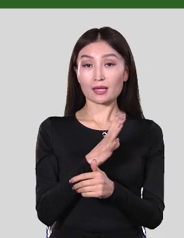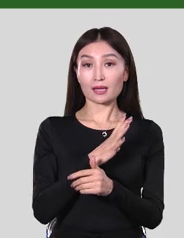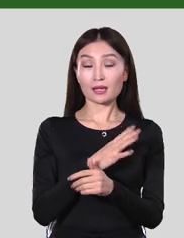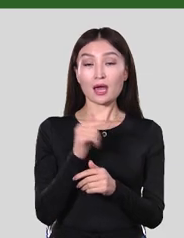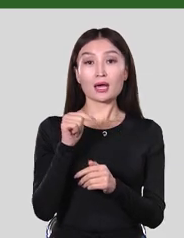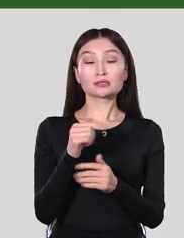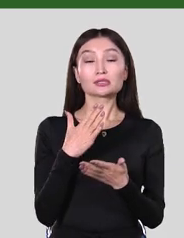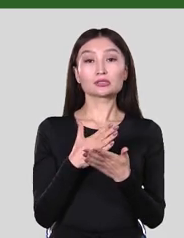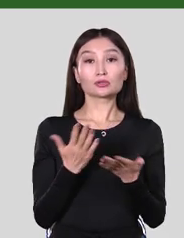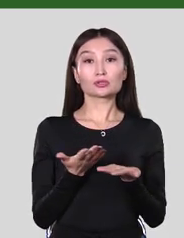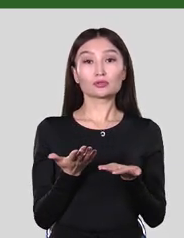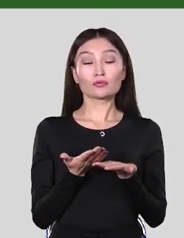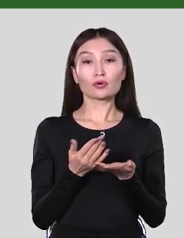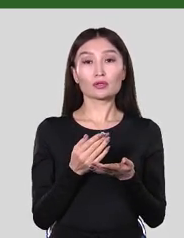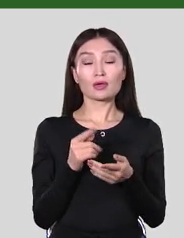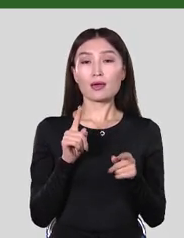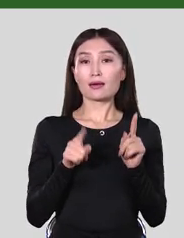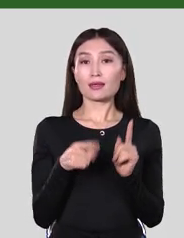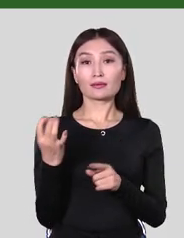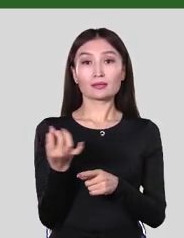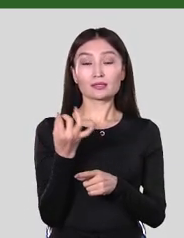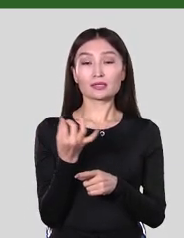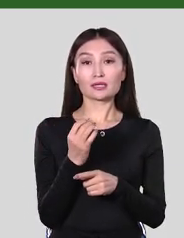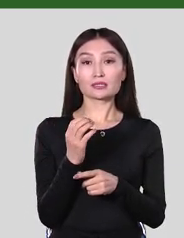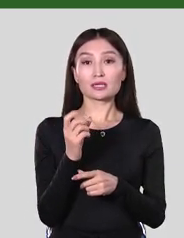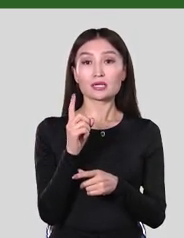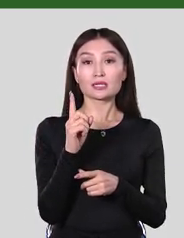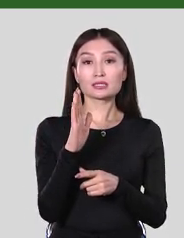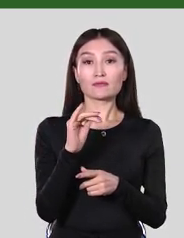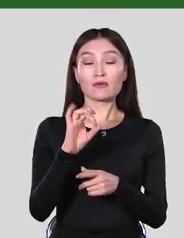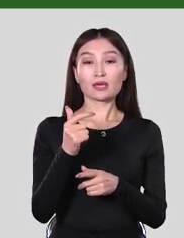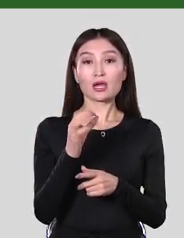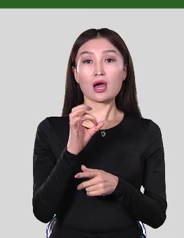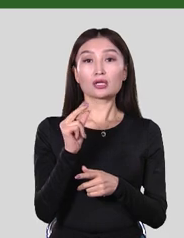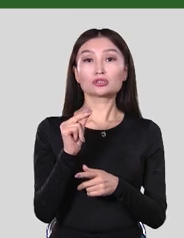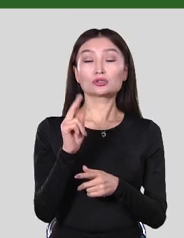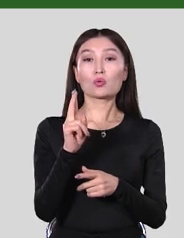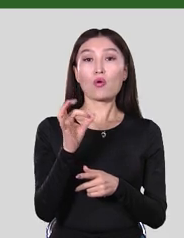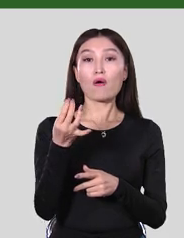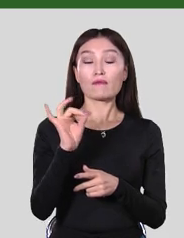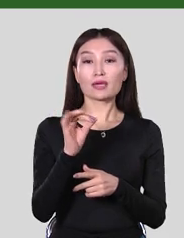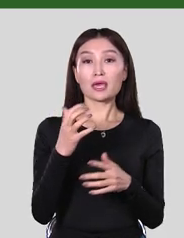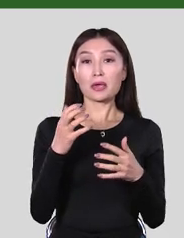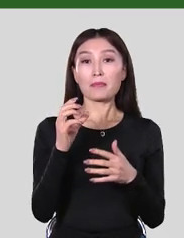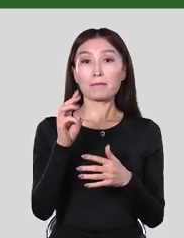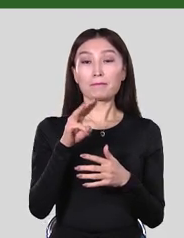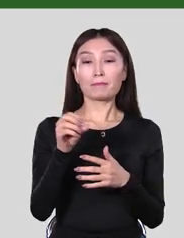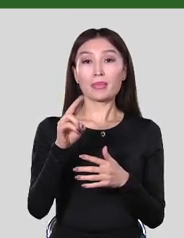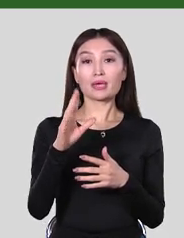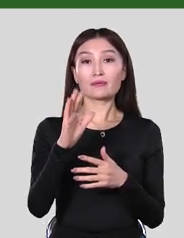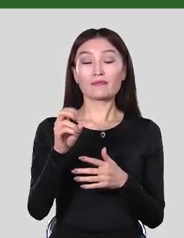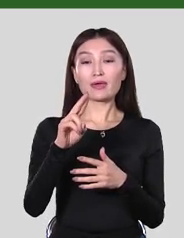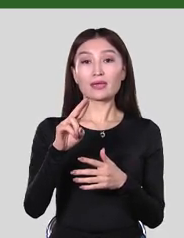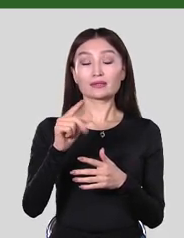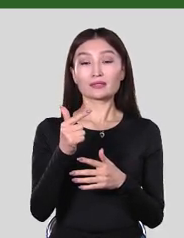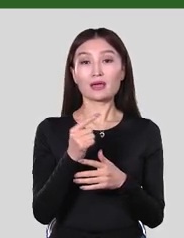А здесь еще обитает очень редкий и интересный зверь – очковый медведь. Свое название он получил за 2 светлых